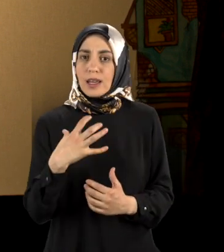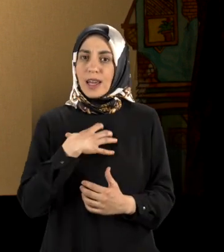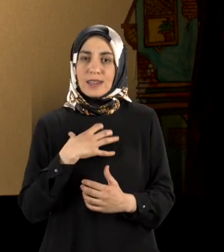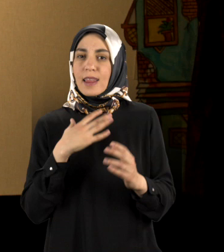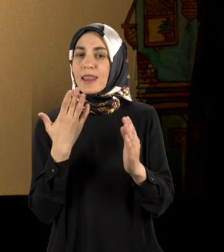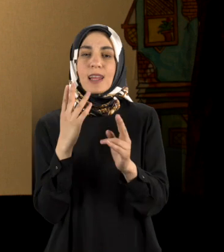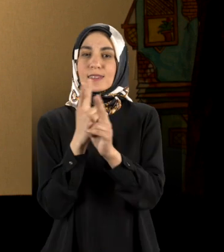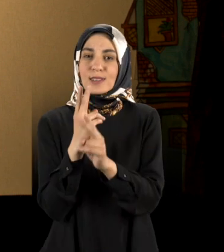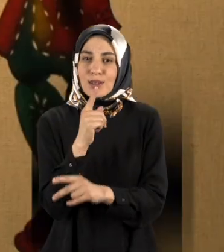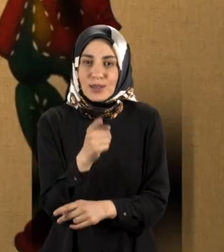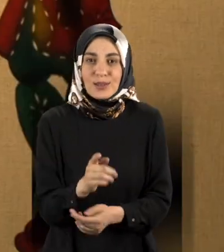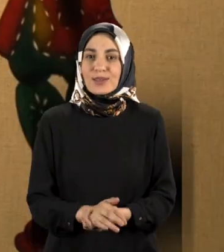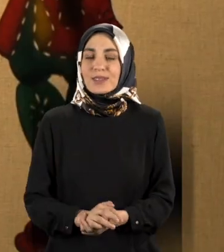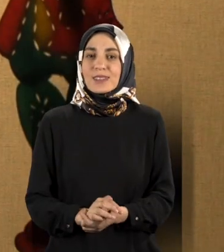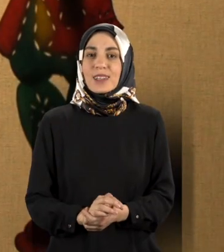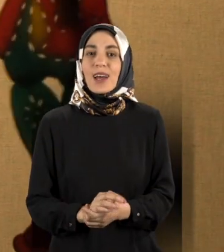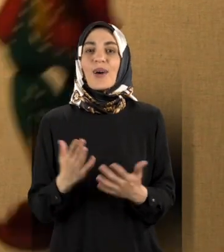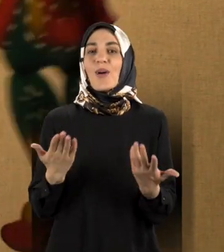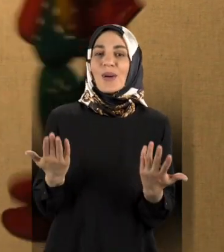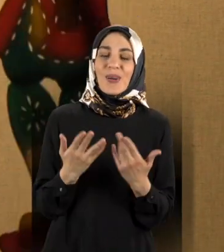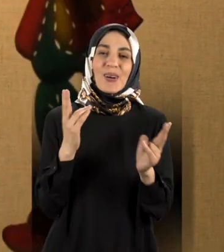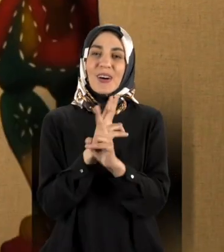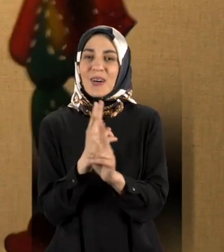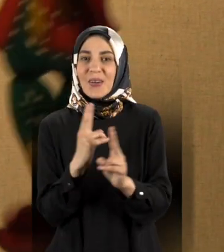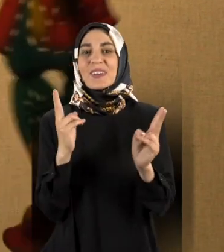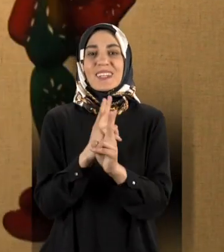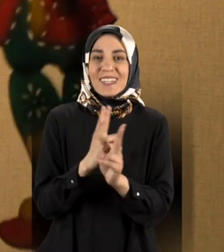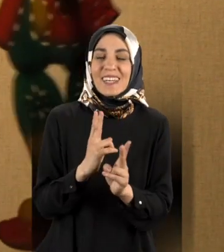Hayrola kendi kendine Niye gülüp duruyorsun